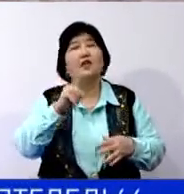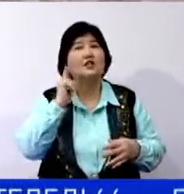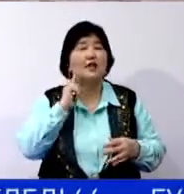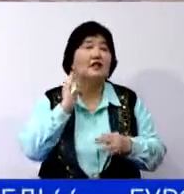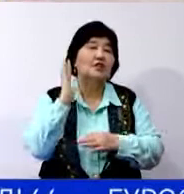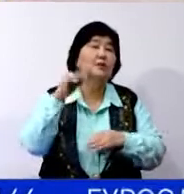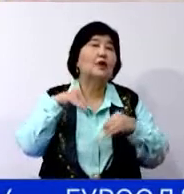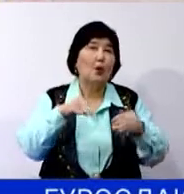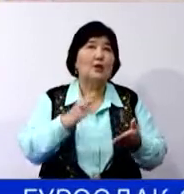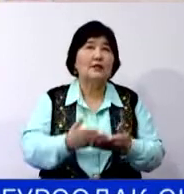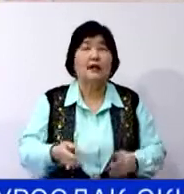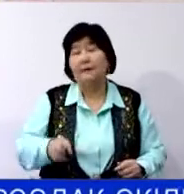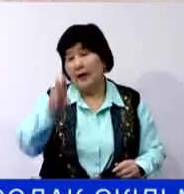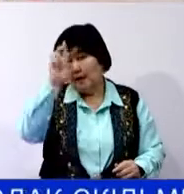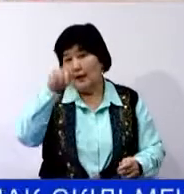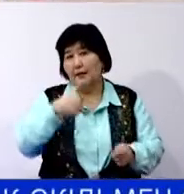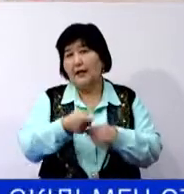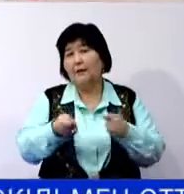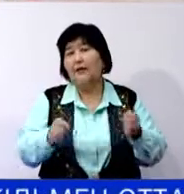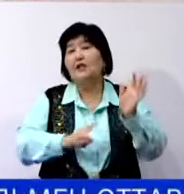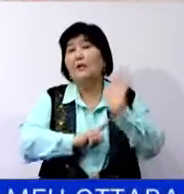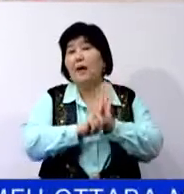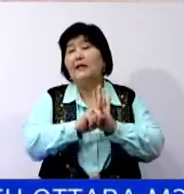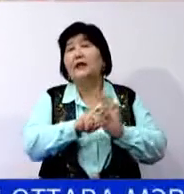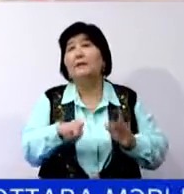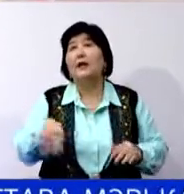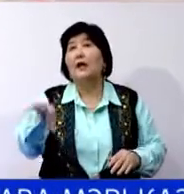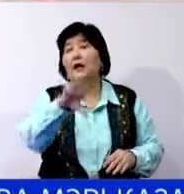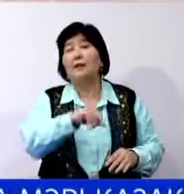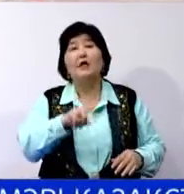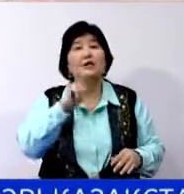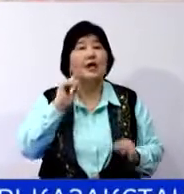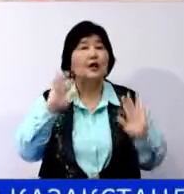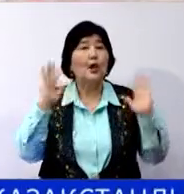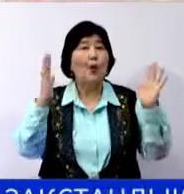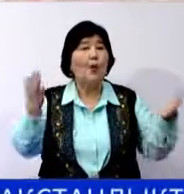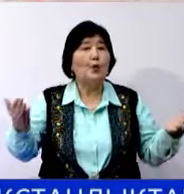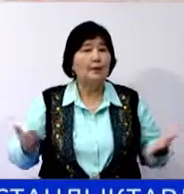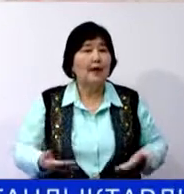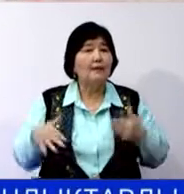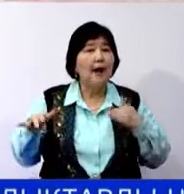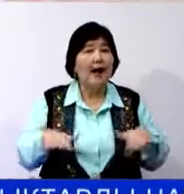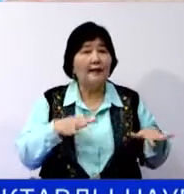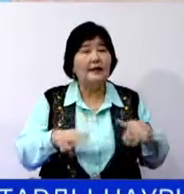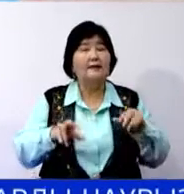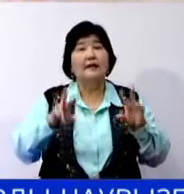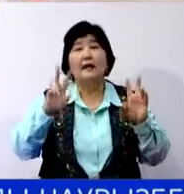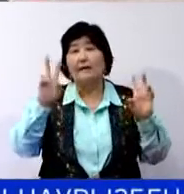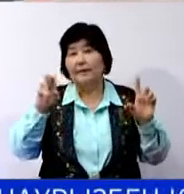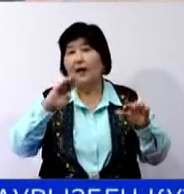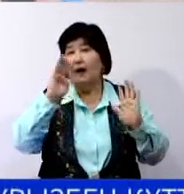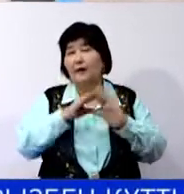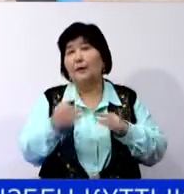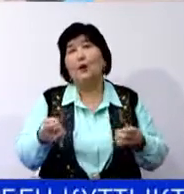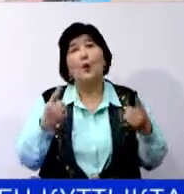шыбықтар да отырғызды. Мемлекет басшысының бастамасымен мынау мекенім жасыл орманым акциясы аясында қазіргі уақытта осы